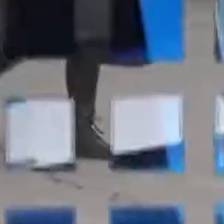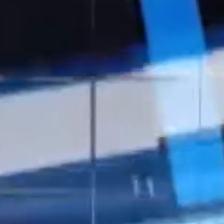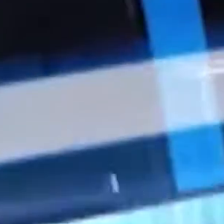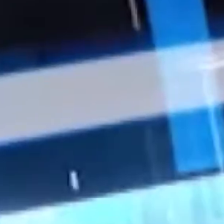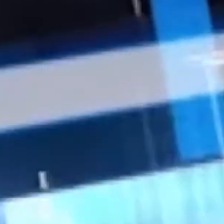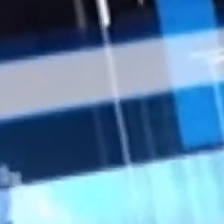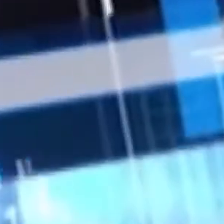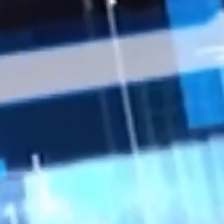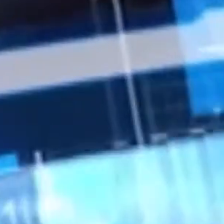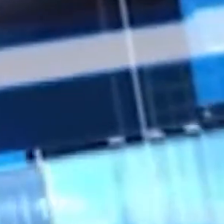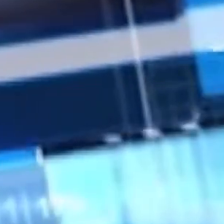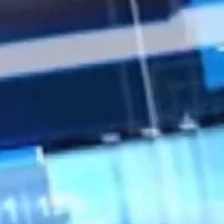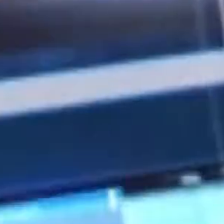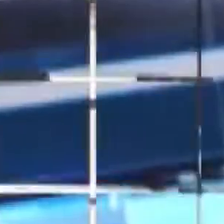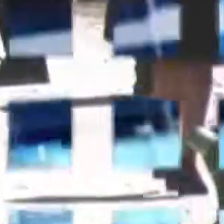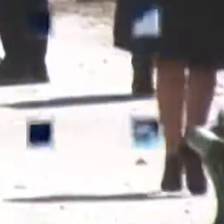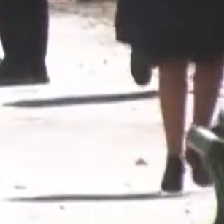тіркелген.